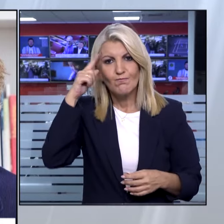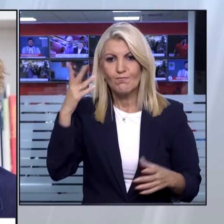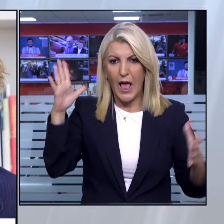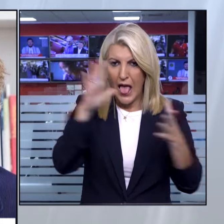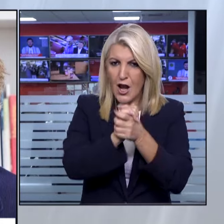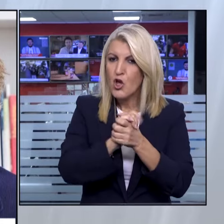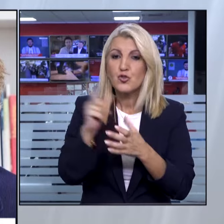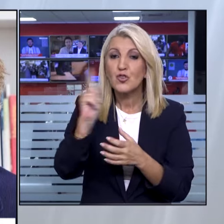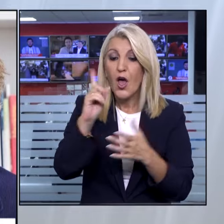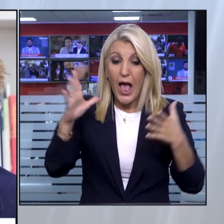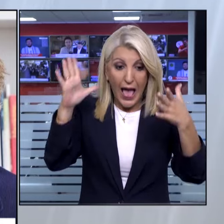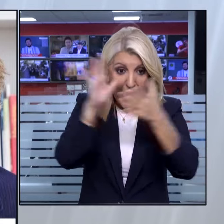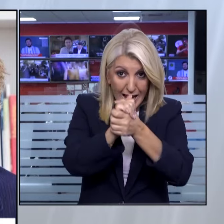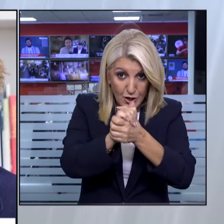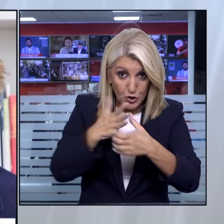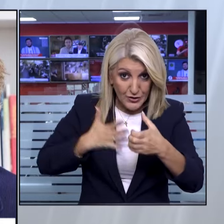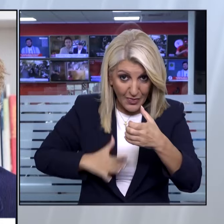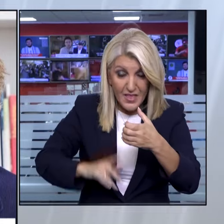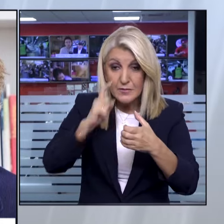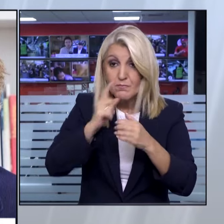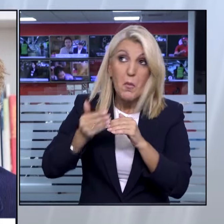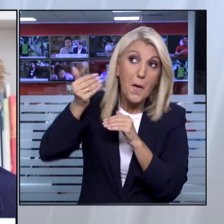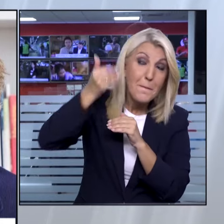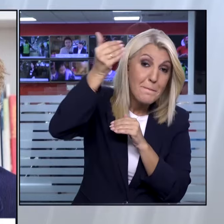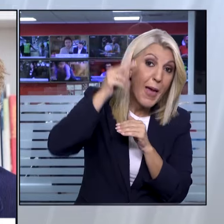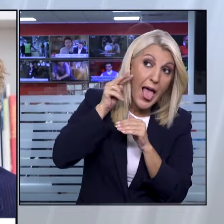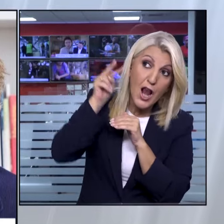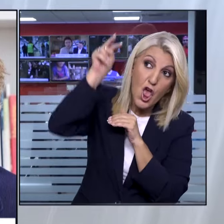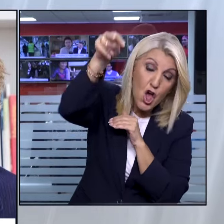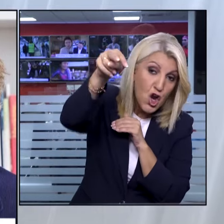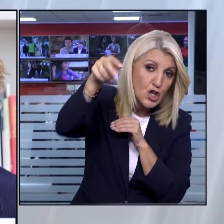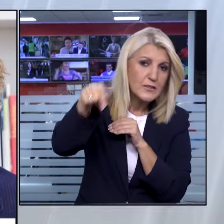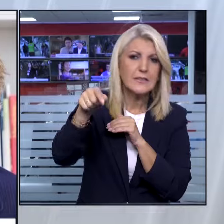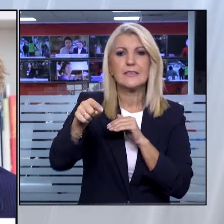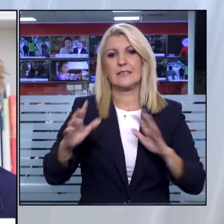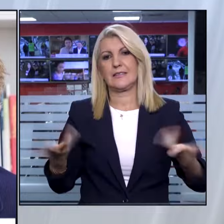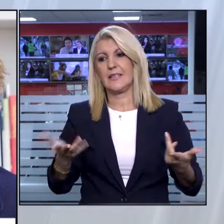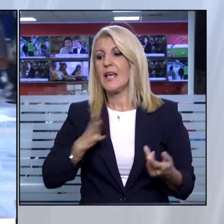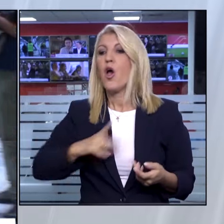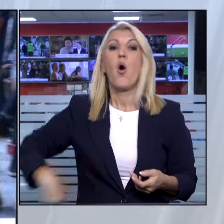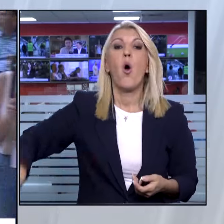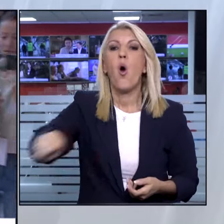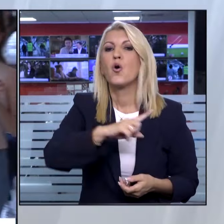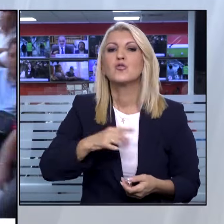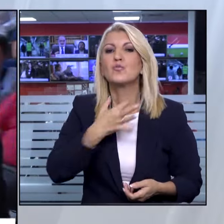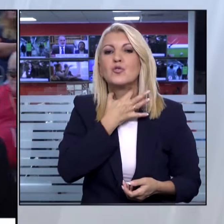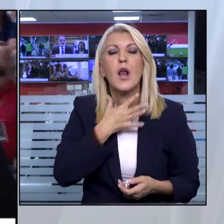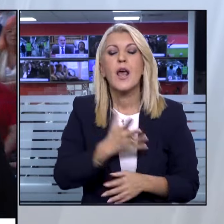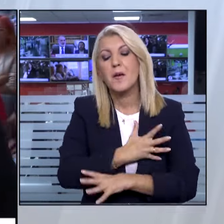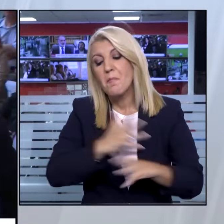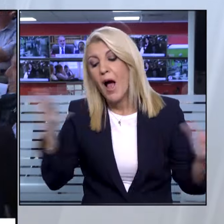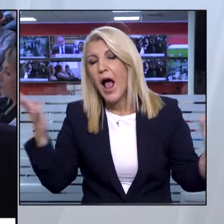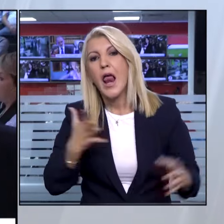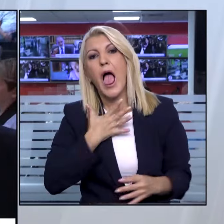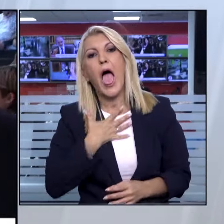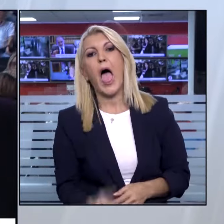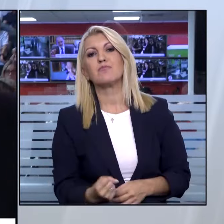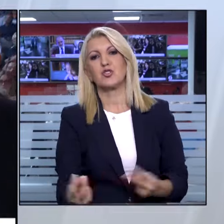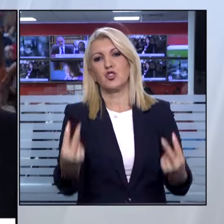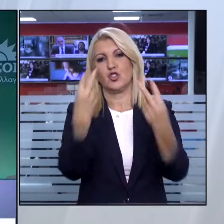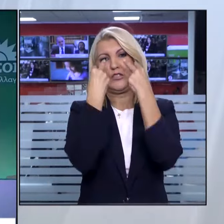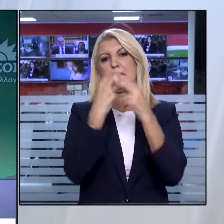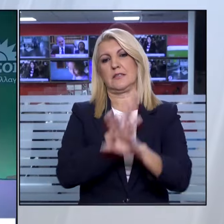προοπτική. Το μεγάλο στοίχημα είναι η εμπιστοσύνη του κόσμου που διασφαλίζει την προοπτική. Για τον Μιχάλη Κατρίνη, το ΠΑΣΟΚ πρέπει